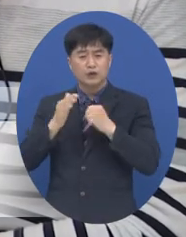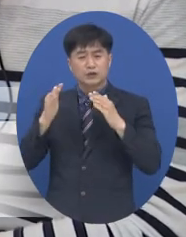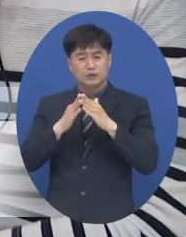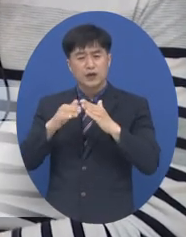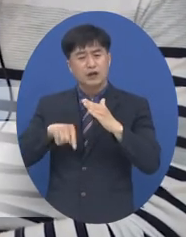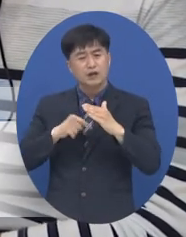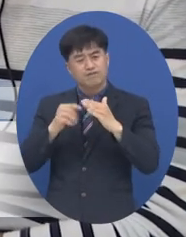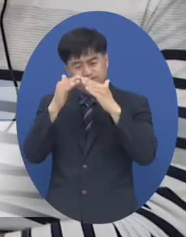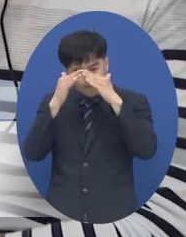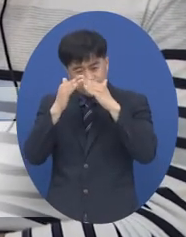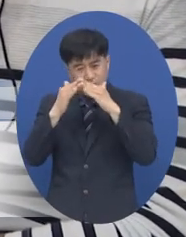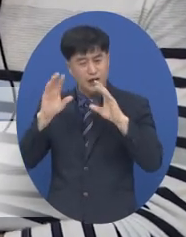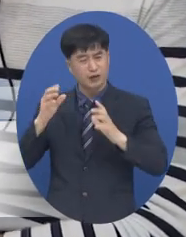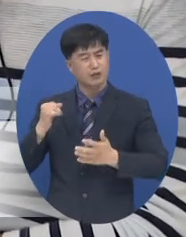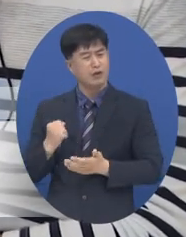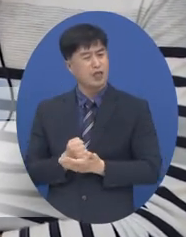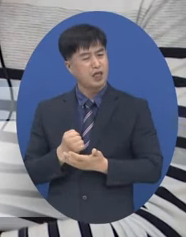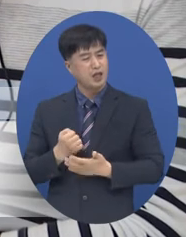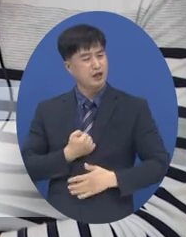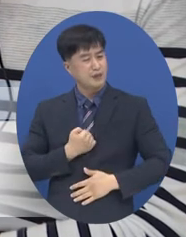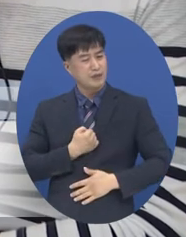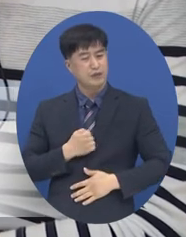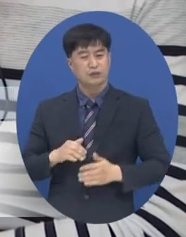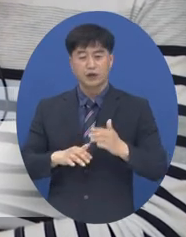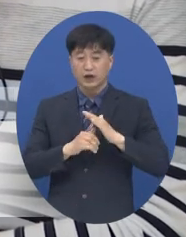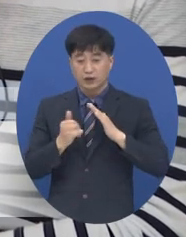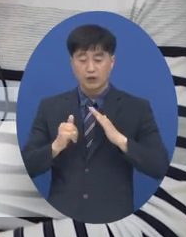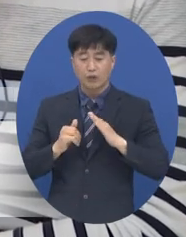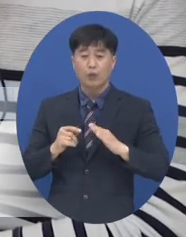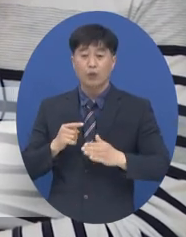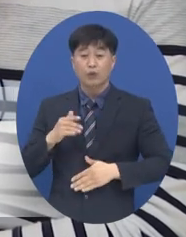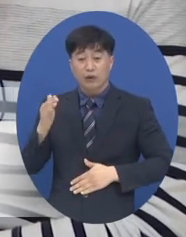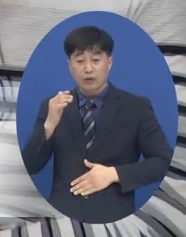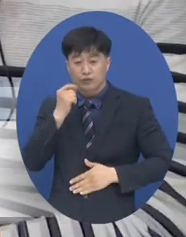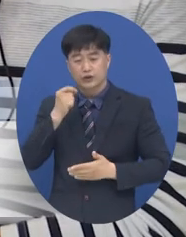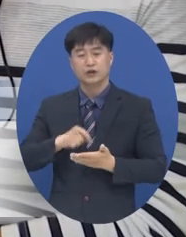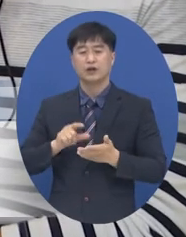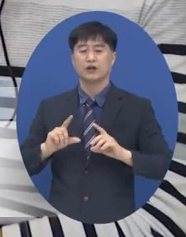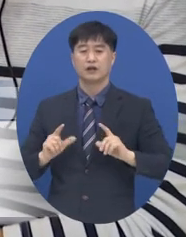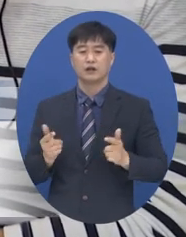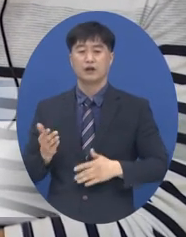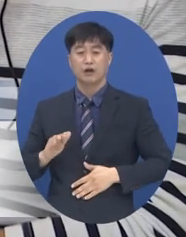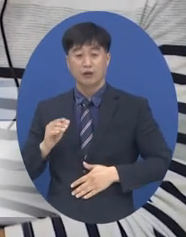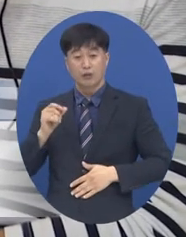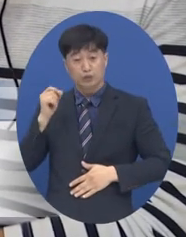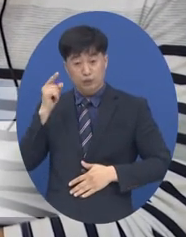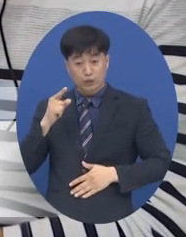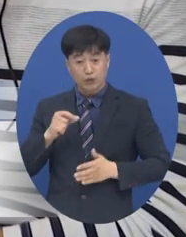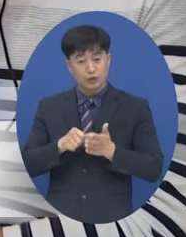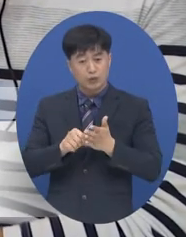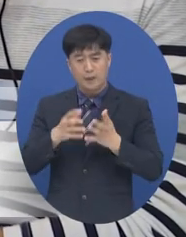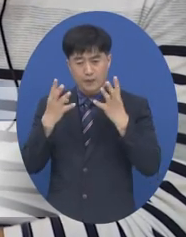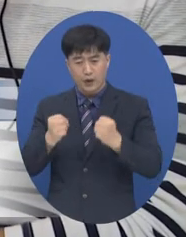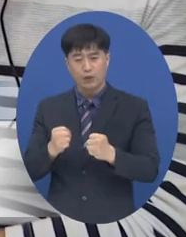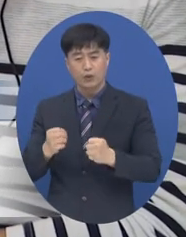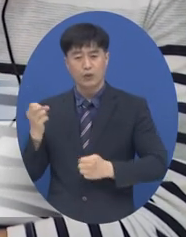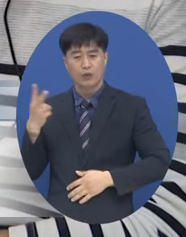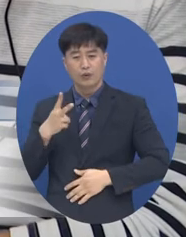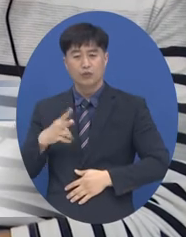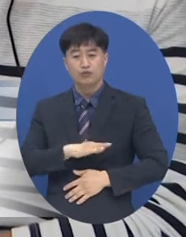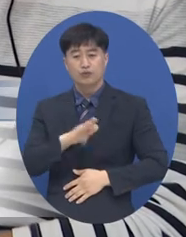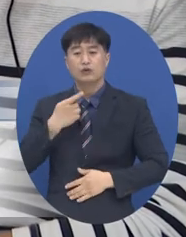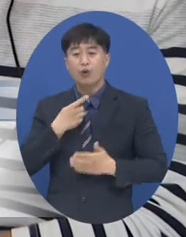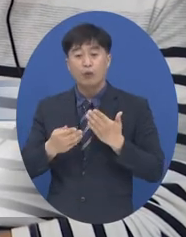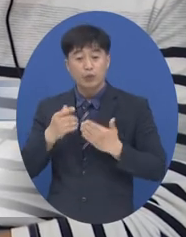하에 답답해 하고 또 저희 식구를 너 어디 나가기가 쉽지 않았는데 창의적인 작품들이 많구요 그 다음에